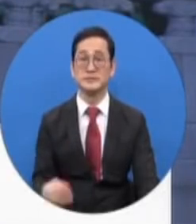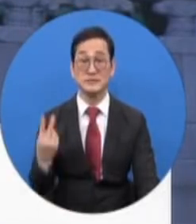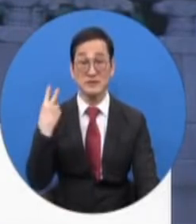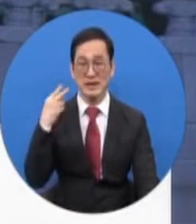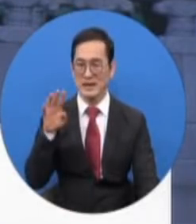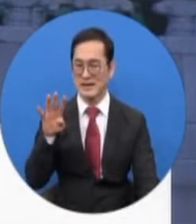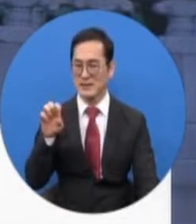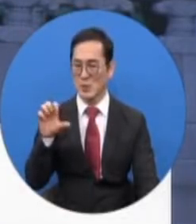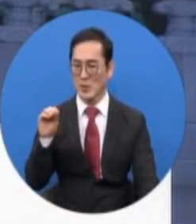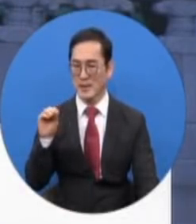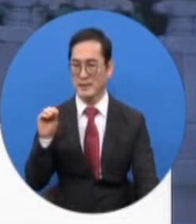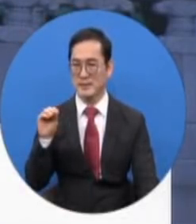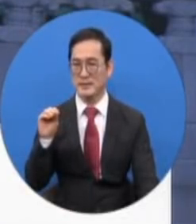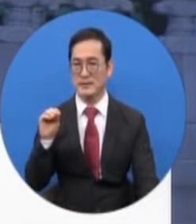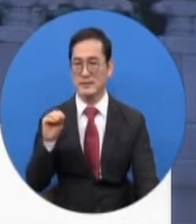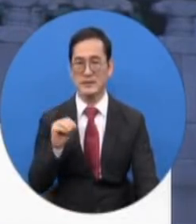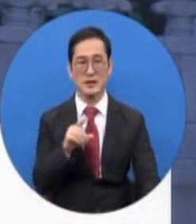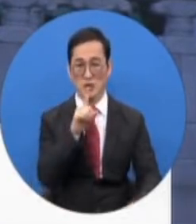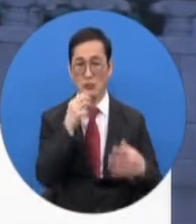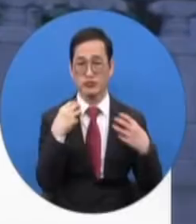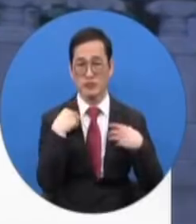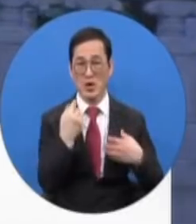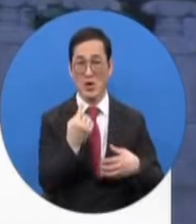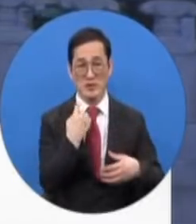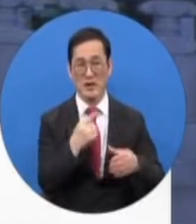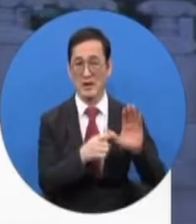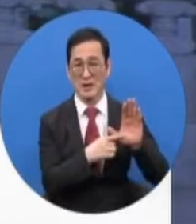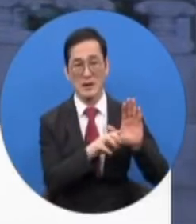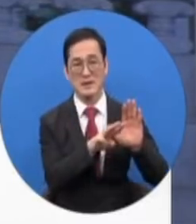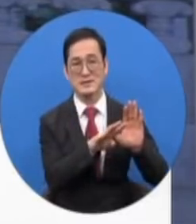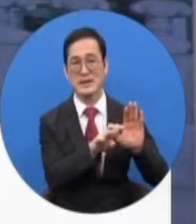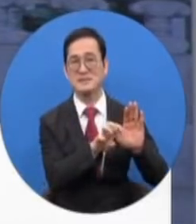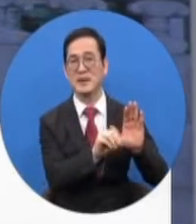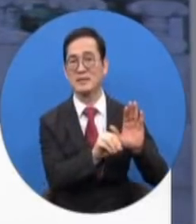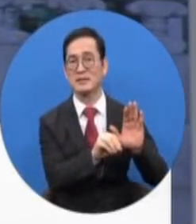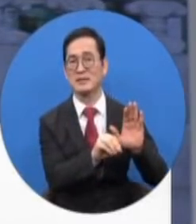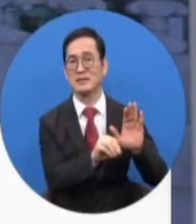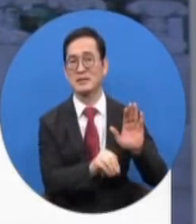보도를 봤는데 어제 정부의 발표는 40만 명이었습니다. 그리고 어제 오후에